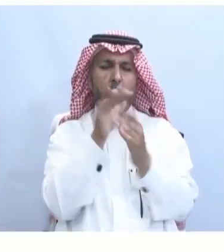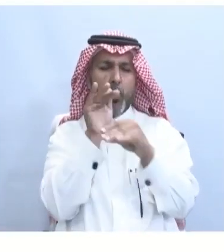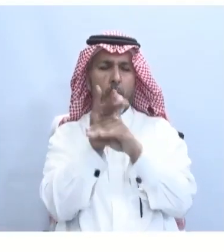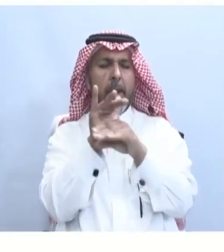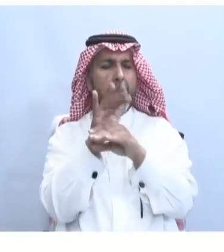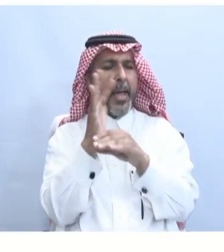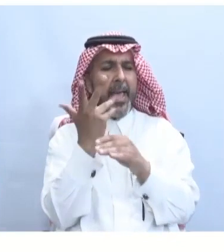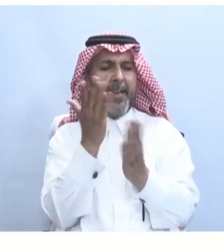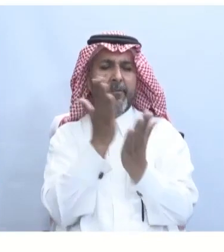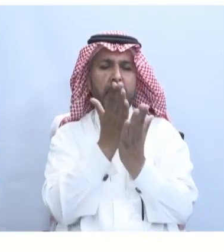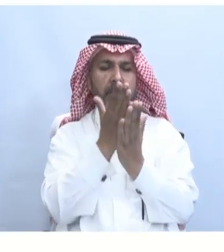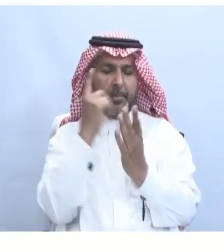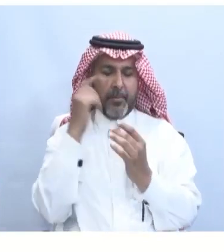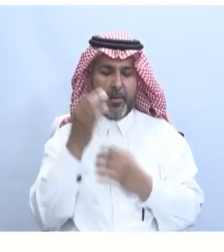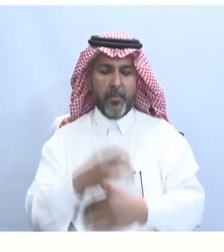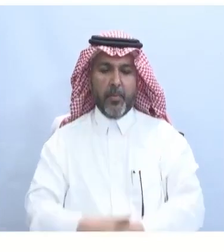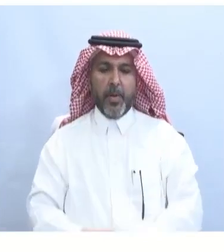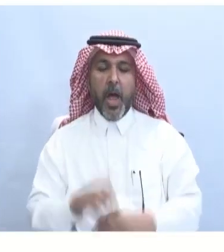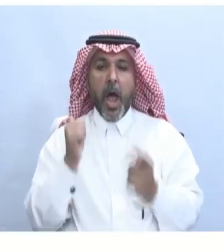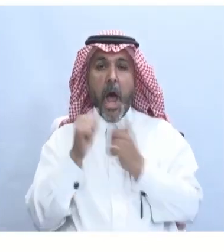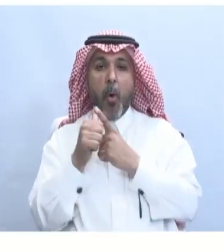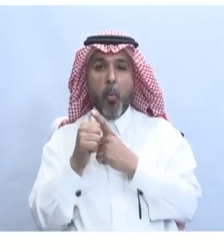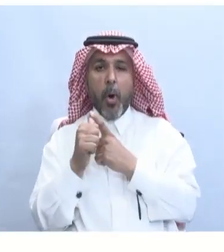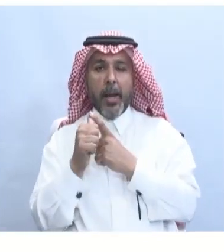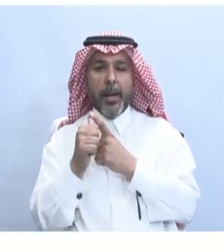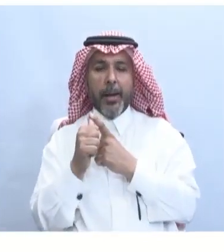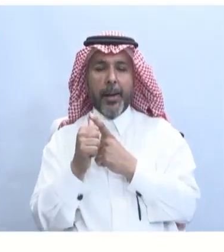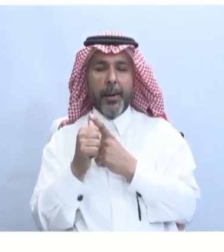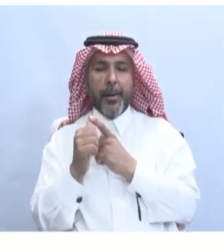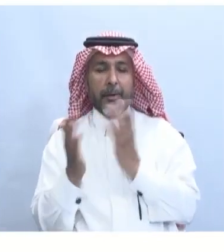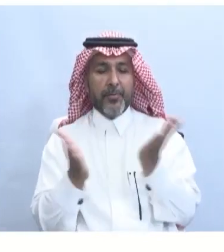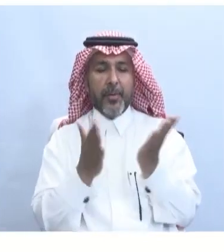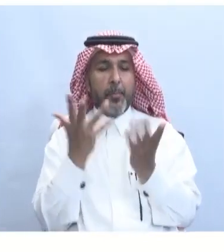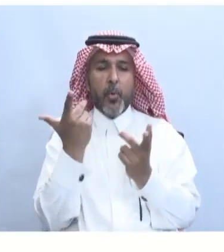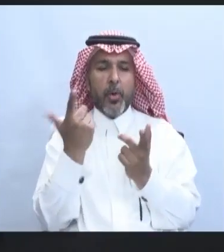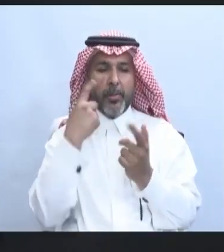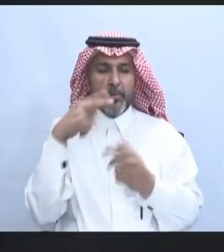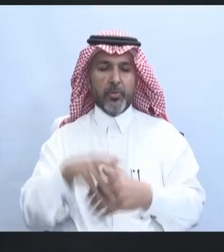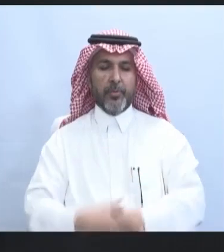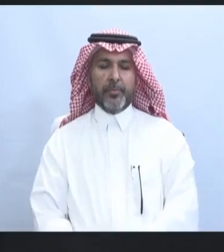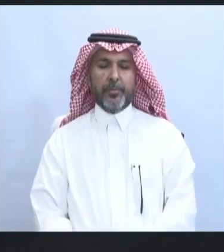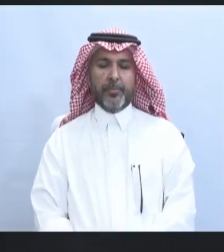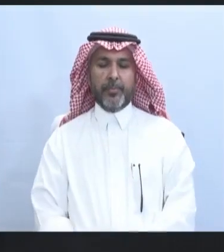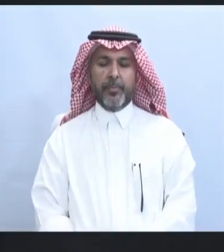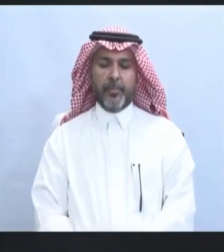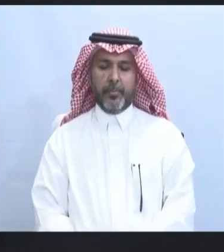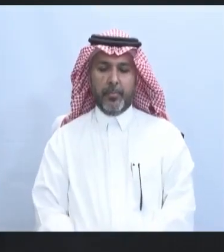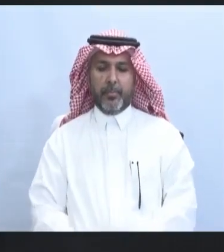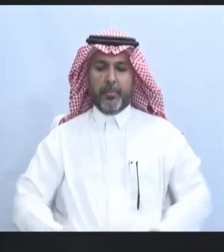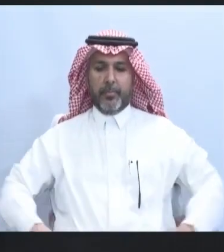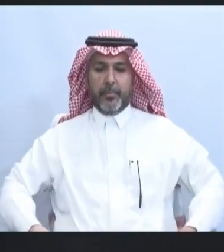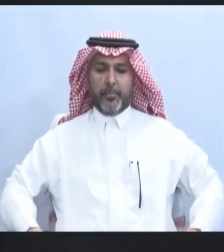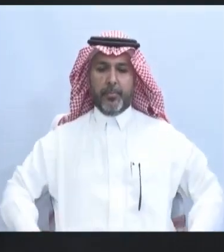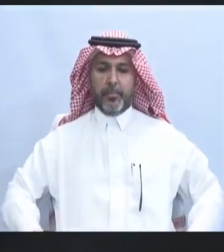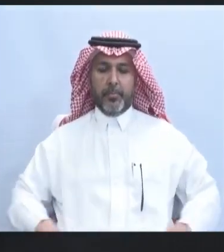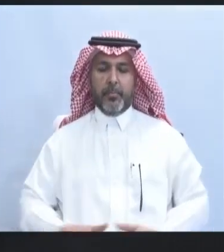وما ابرز منجزاتها من اين انطلقت احسنتم هي من عهد الصدر الاسلام من عهد